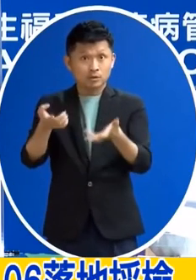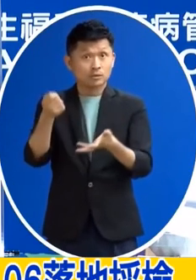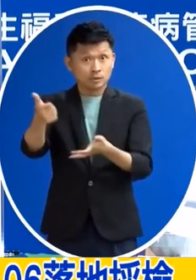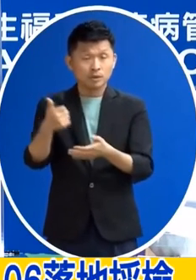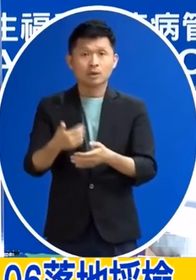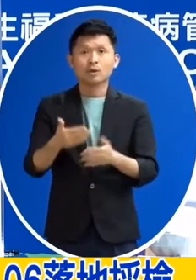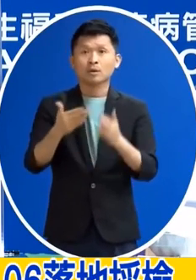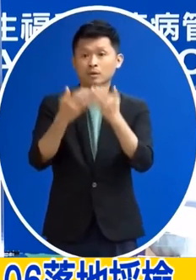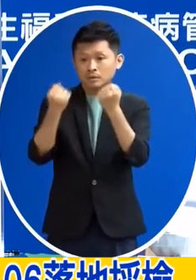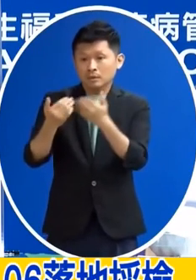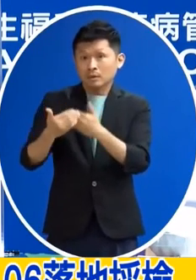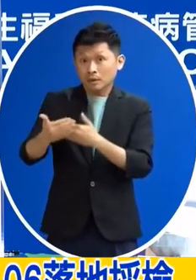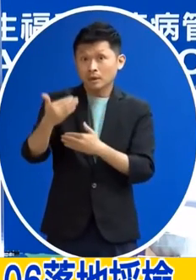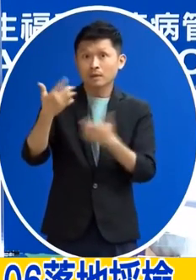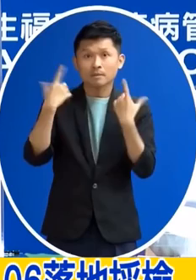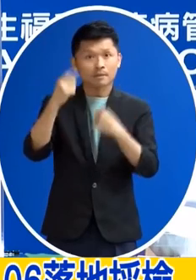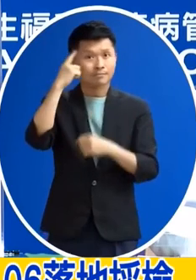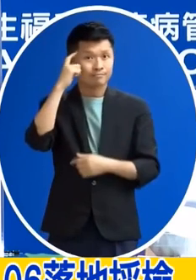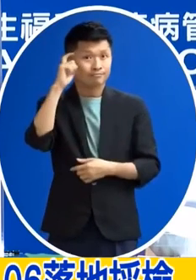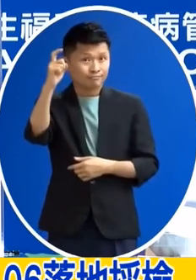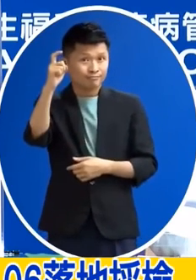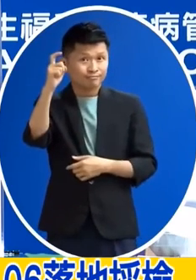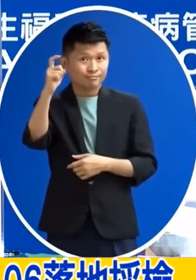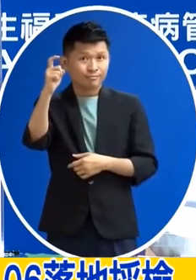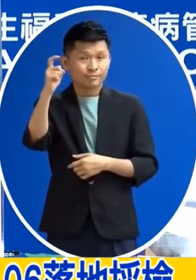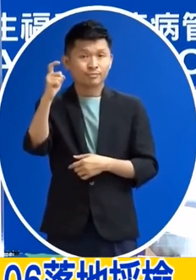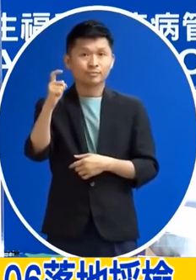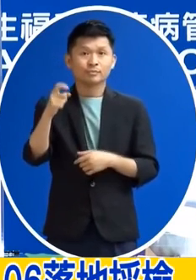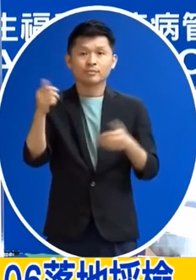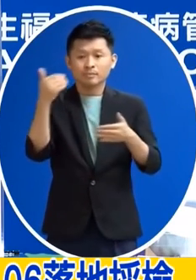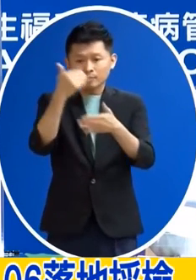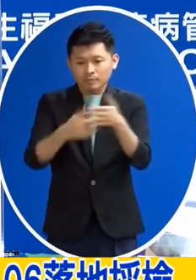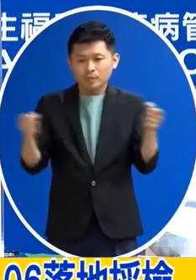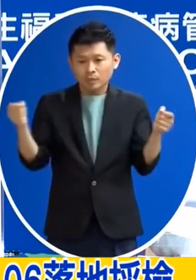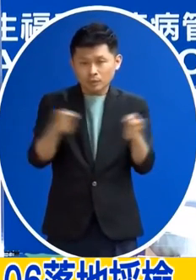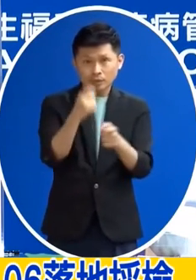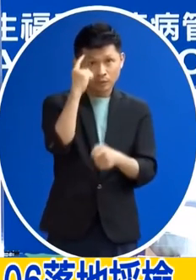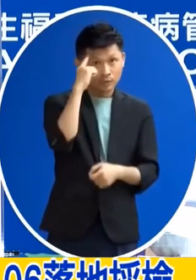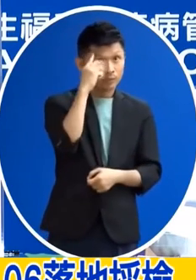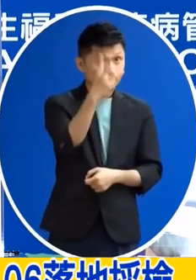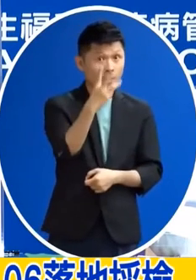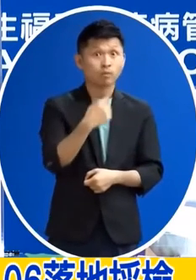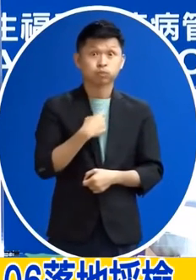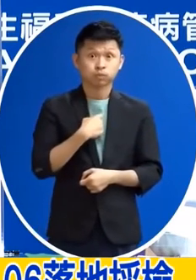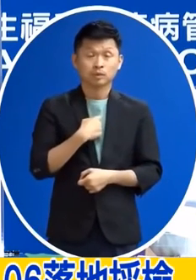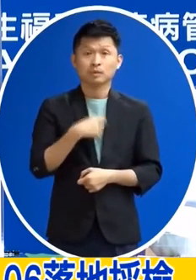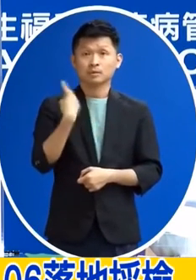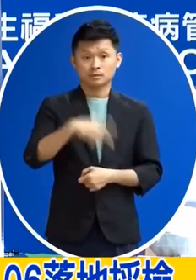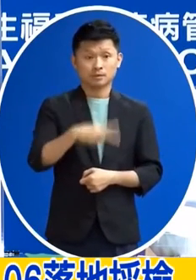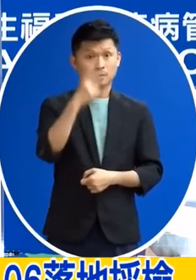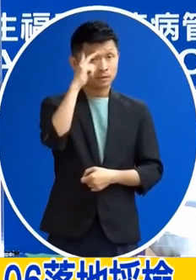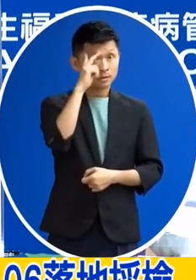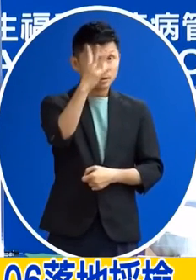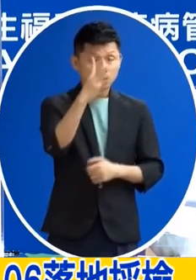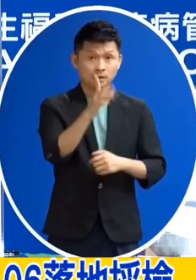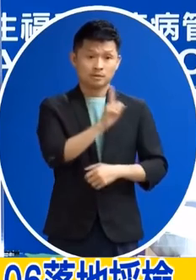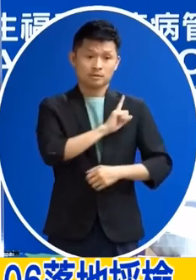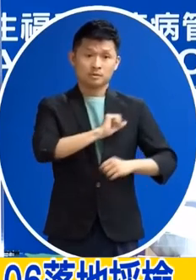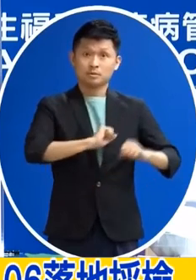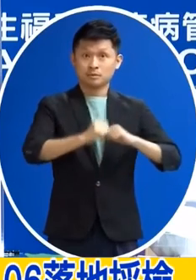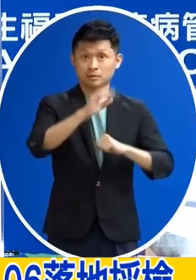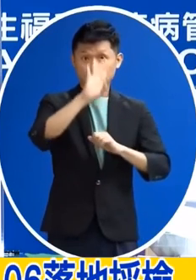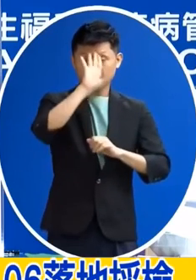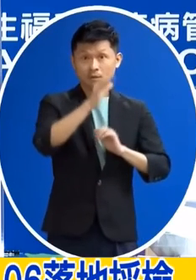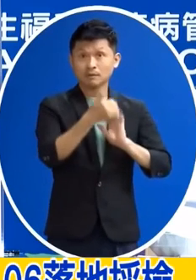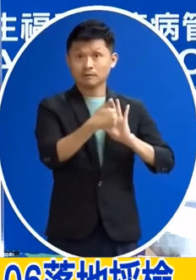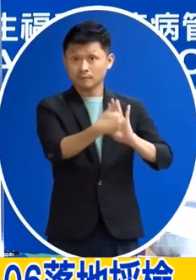隔的天数从10天简化成3天的隔离，4天的自主防疫，这样的一个方